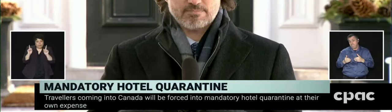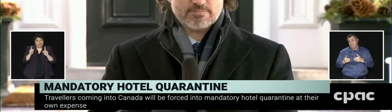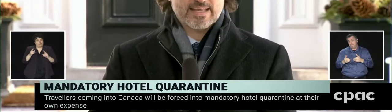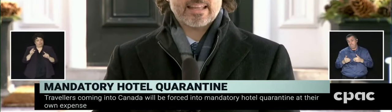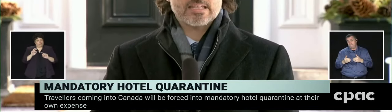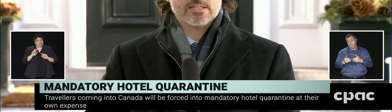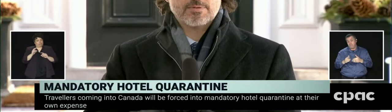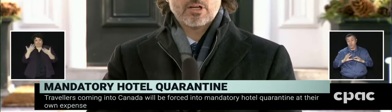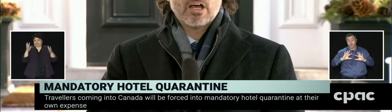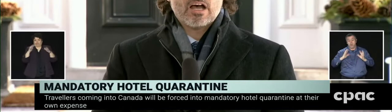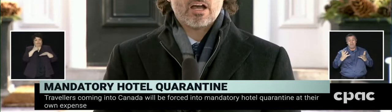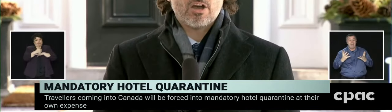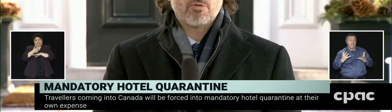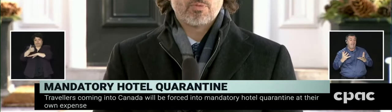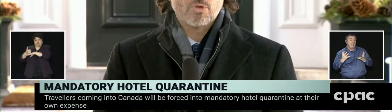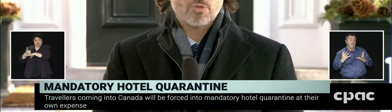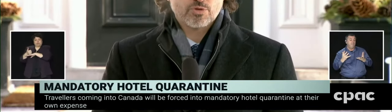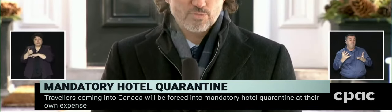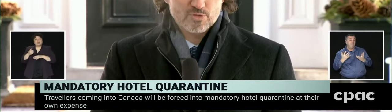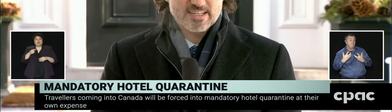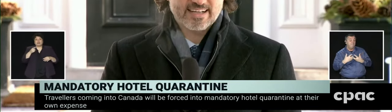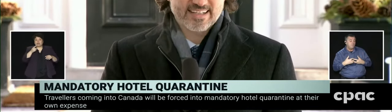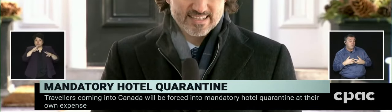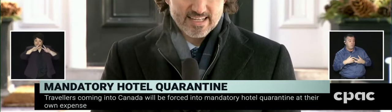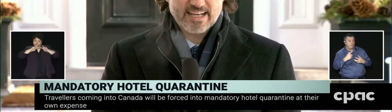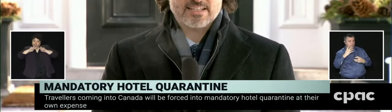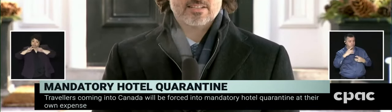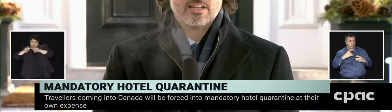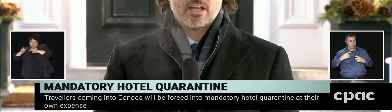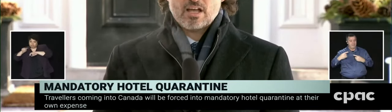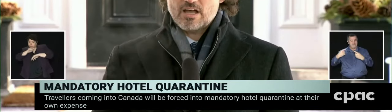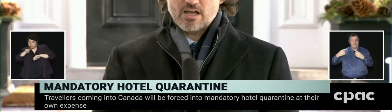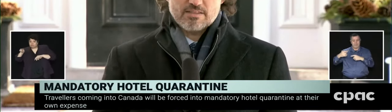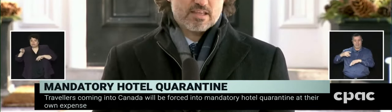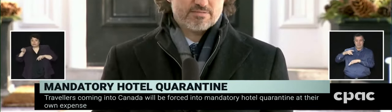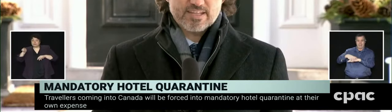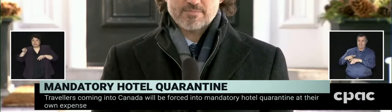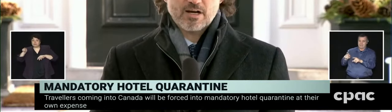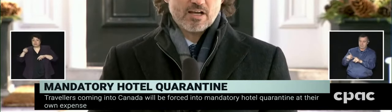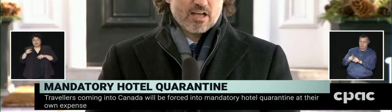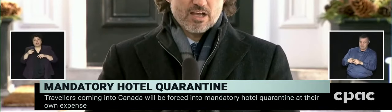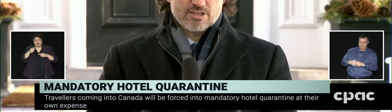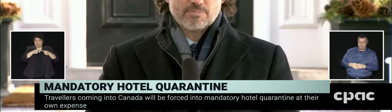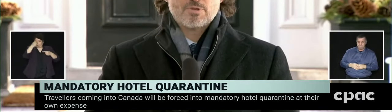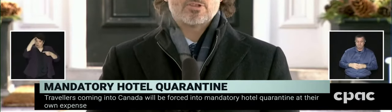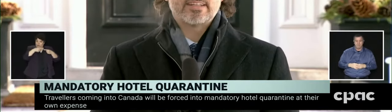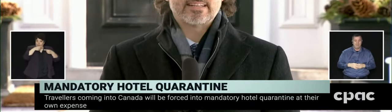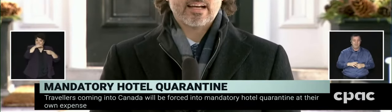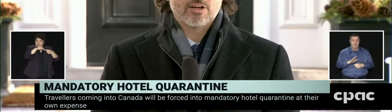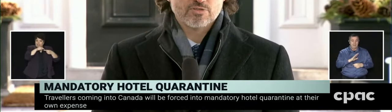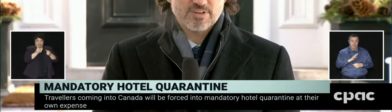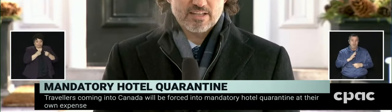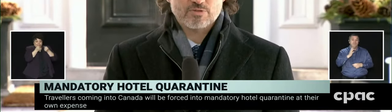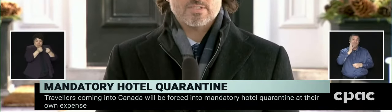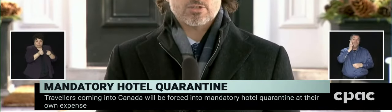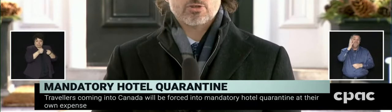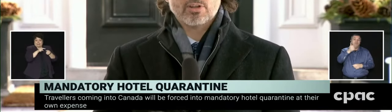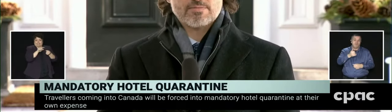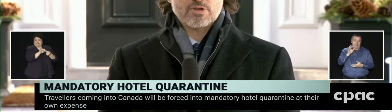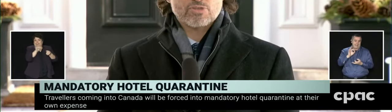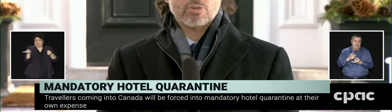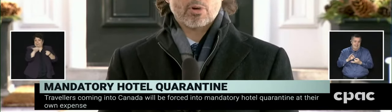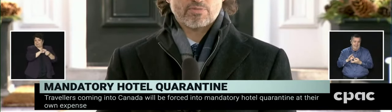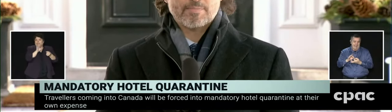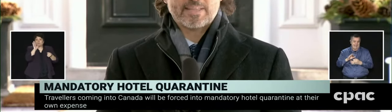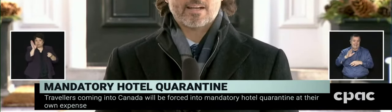ces mécanismes pour nos frontières terrestres. Évidemment, il y a plus de détails qu'on va annoncer sur